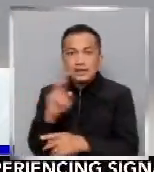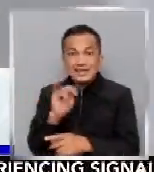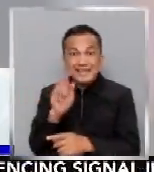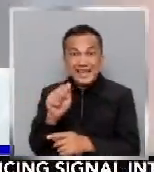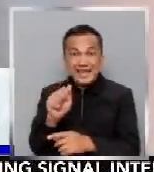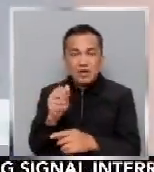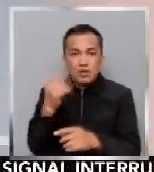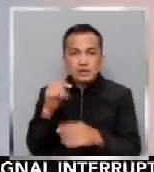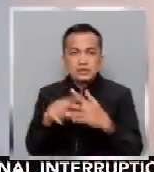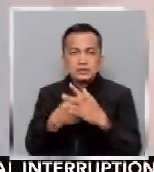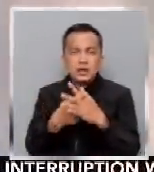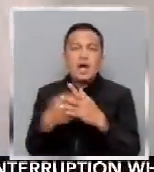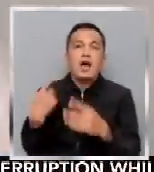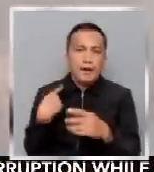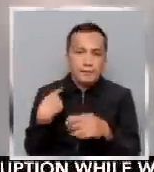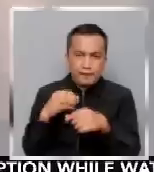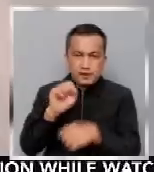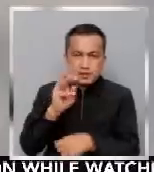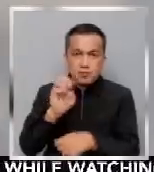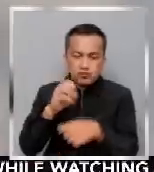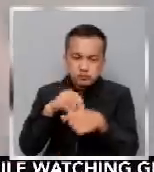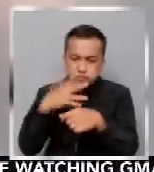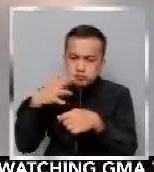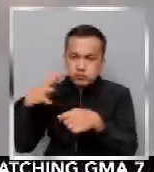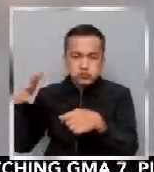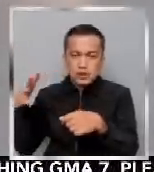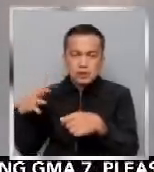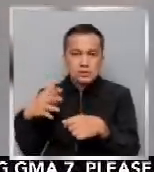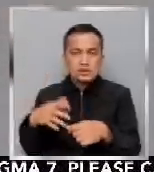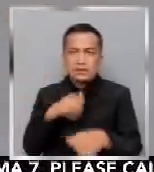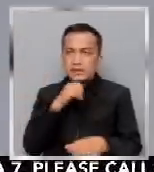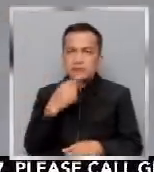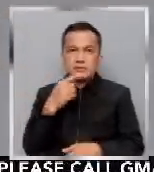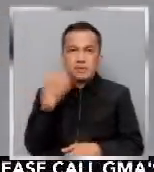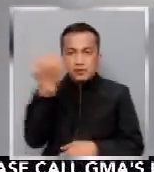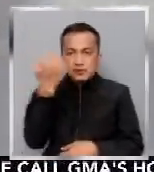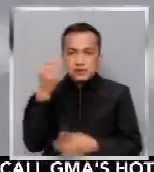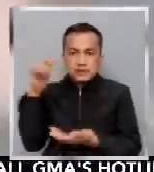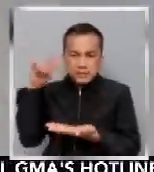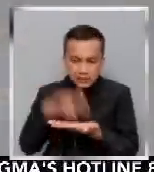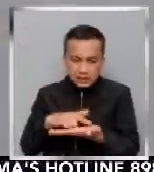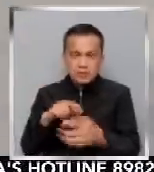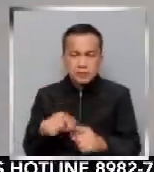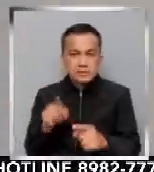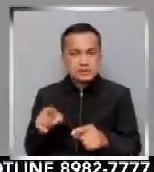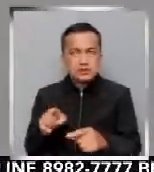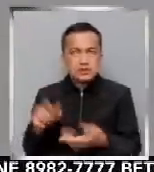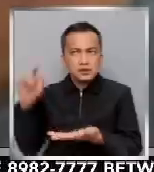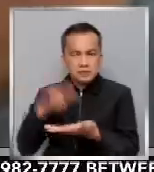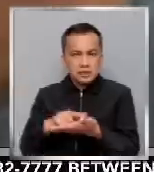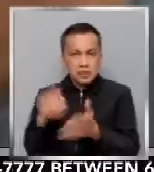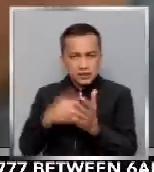magsimulang balutin ng usok ang loob nito. They didn't mention emergency landing pero they said in 2 minutes it will be landing again to NAIA